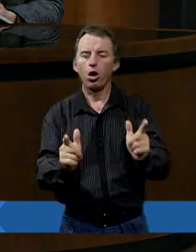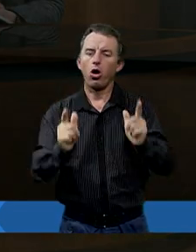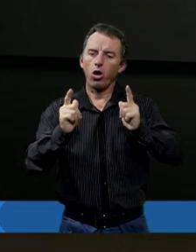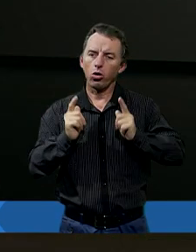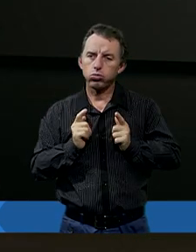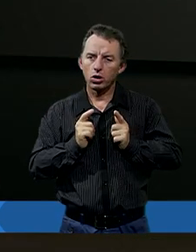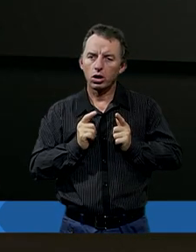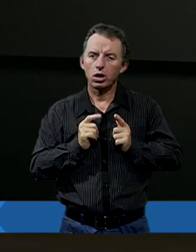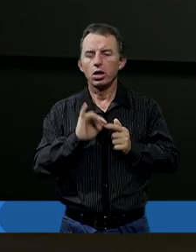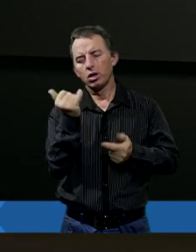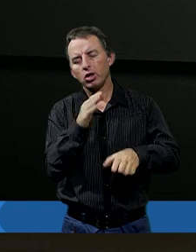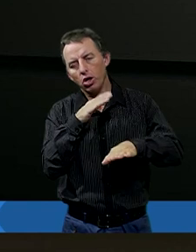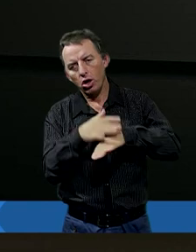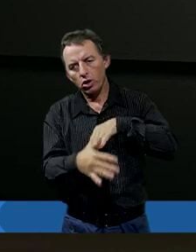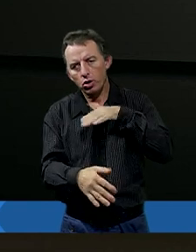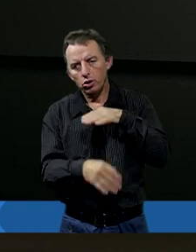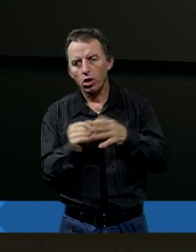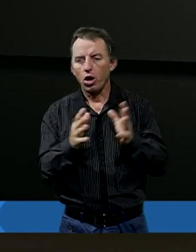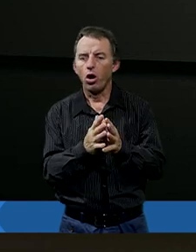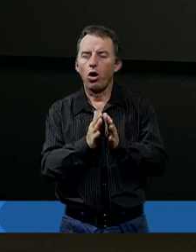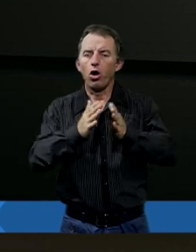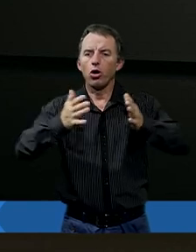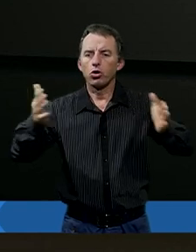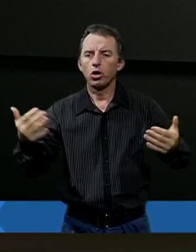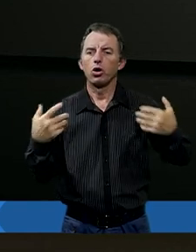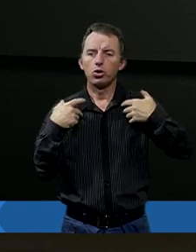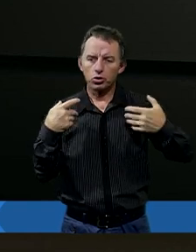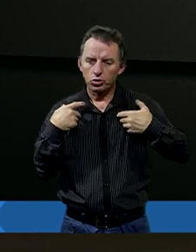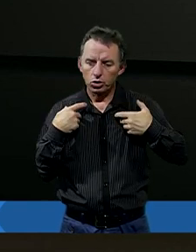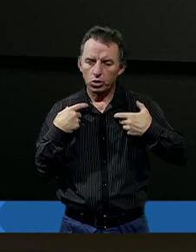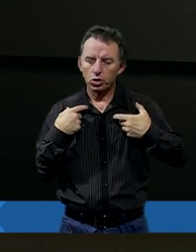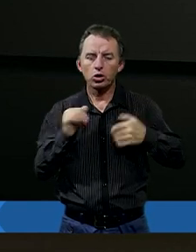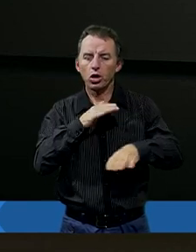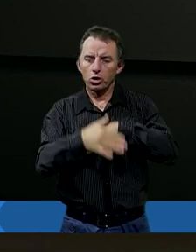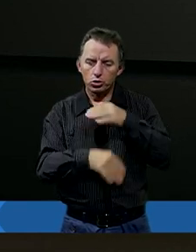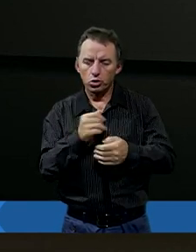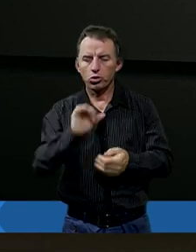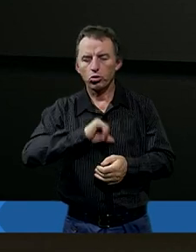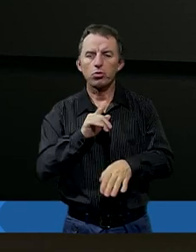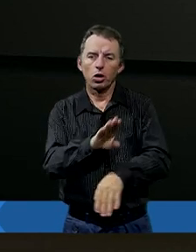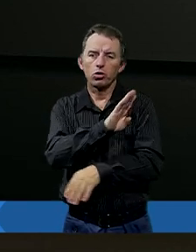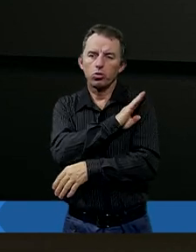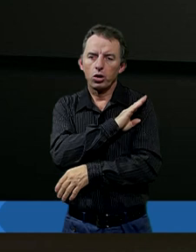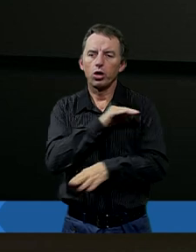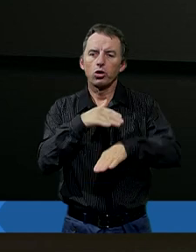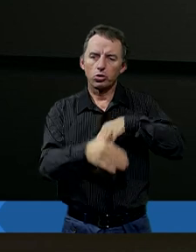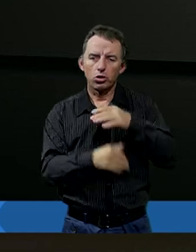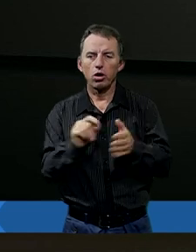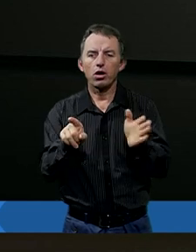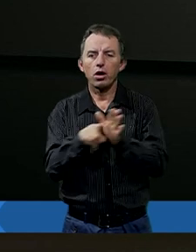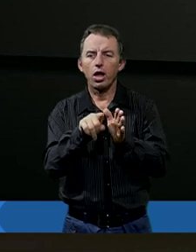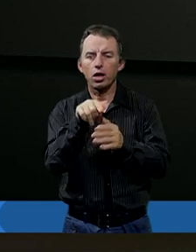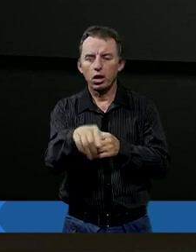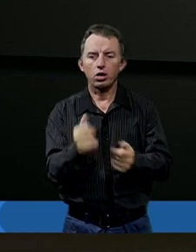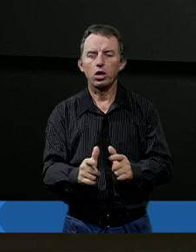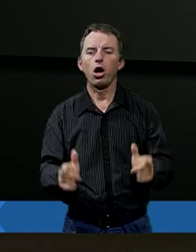Jakie jego nieszczęście musiało być ogromne, że życzył sobie śmierci, ale jednocześnie życzył sobie właśnie dlatego,